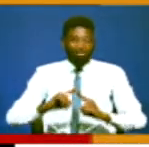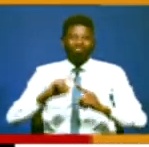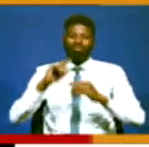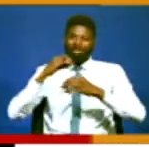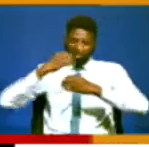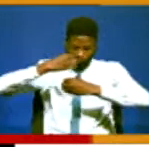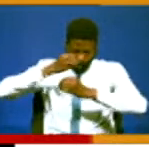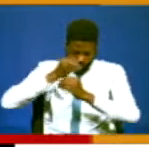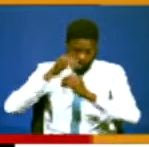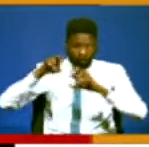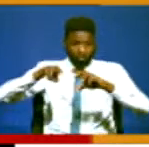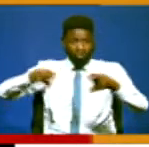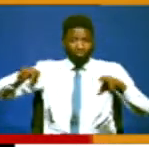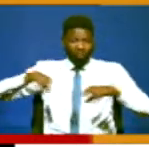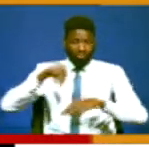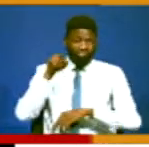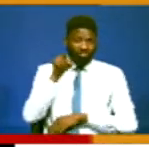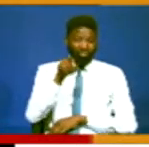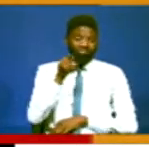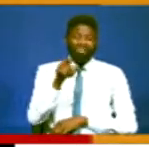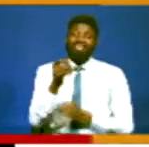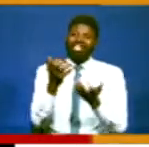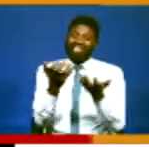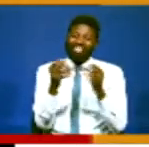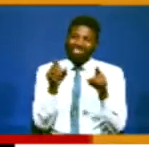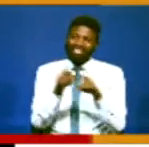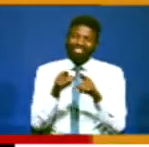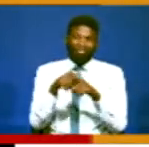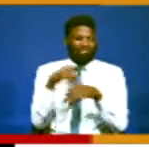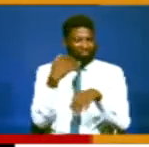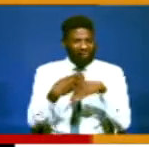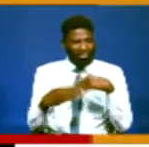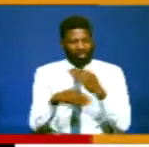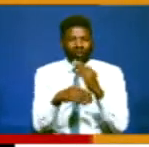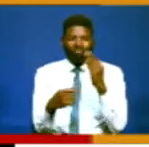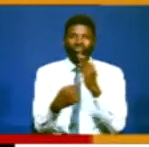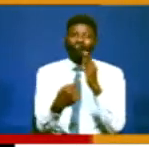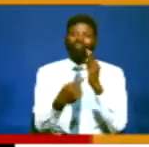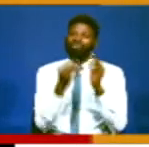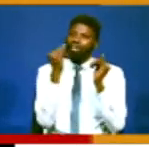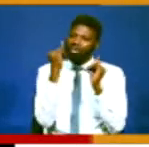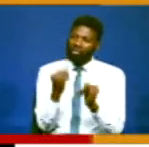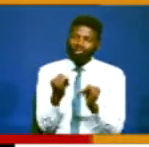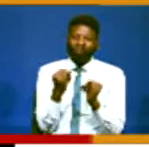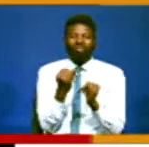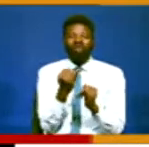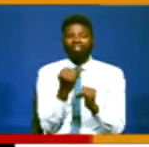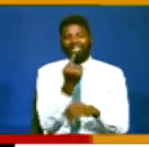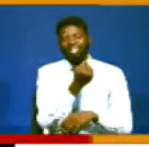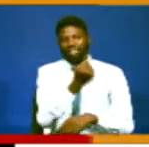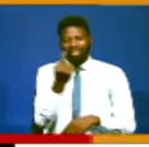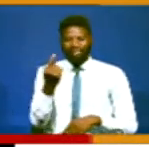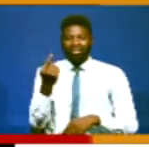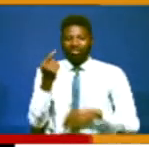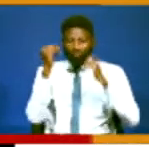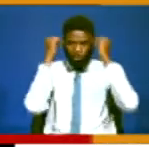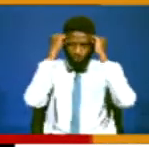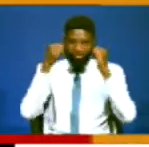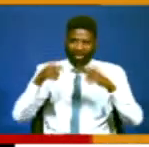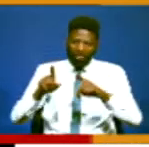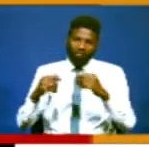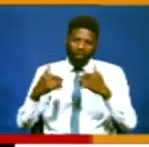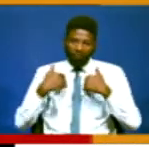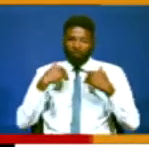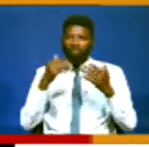kuwa zimeiwekwa maabara kisasa, ambapo kila mwanafunzi apate nafasi ya kujua